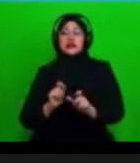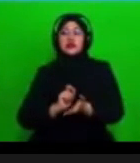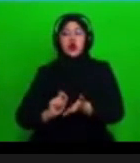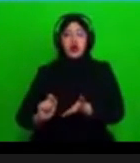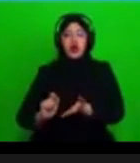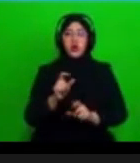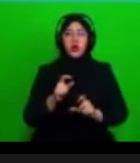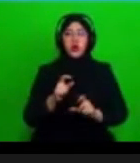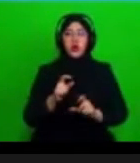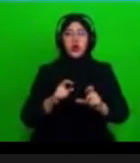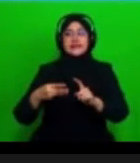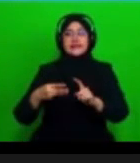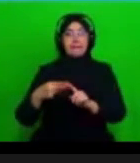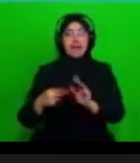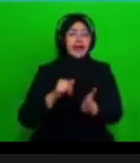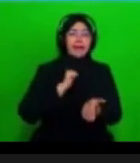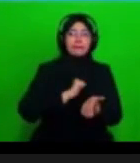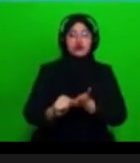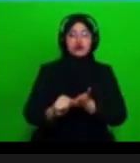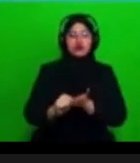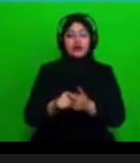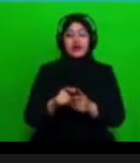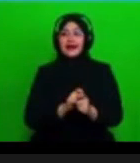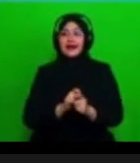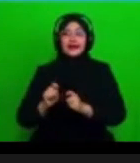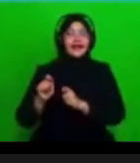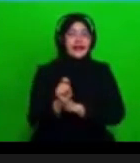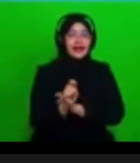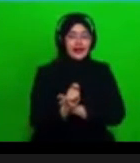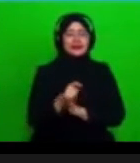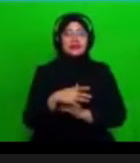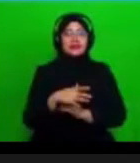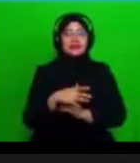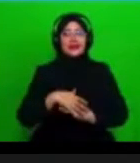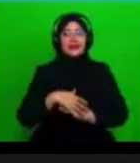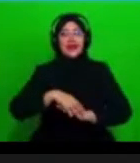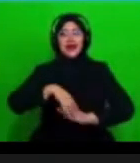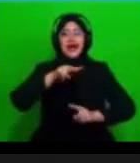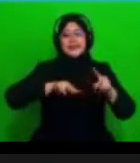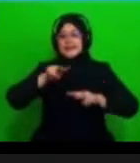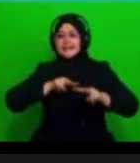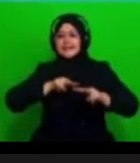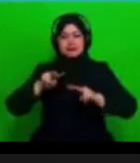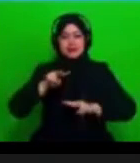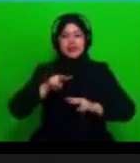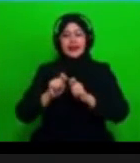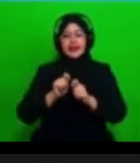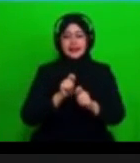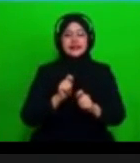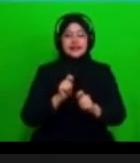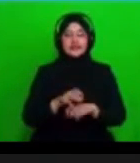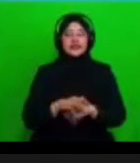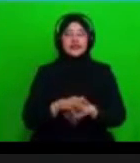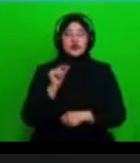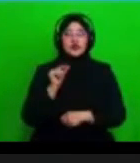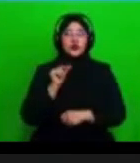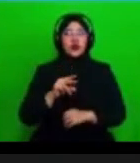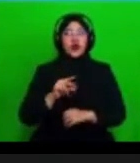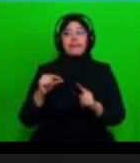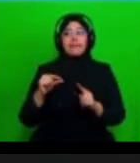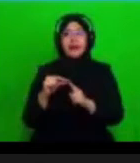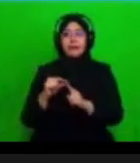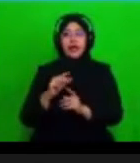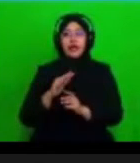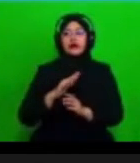berstandar nasional atau USBN, kemudian mengganti ujian nasional menjadi asesmen nasional, kemudian penyederhanaan